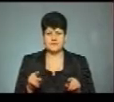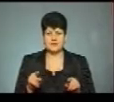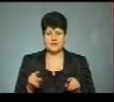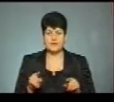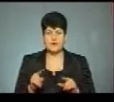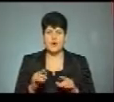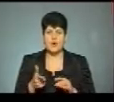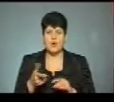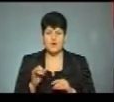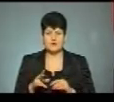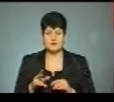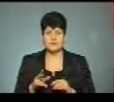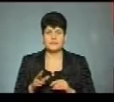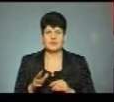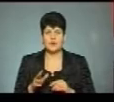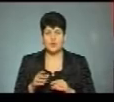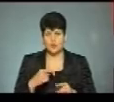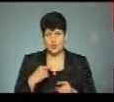гол відповідь 2-0 перемогли.